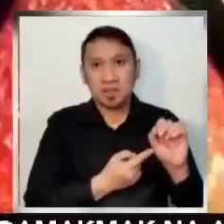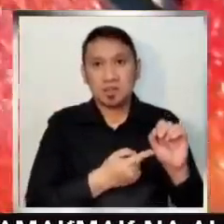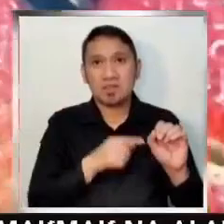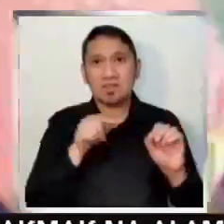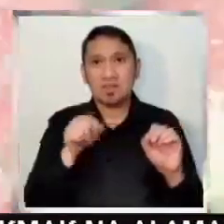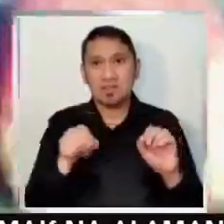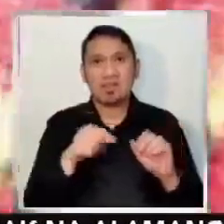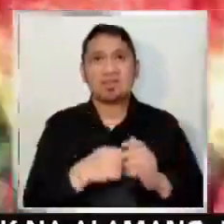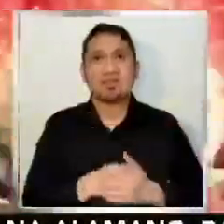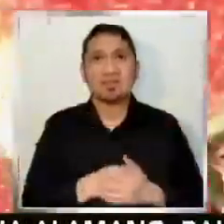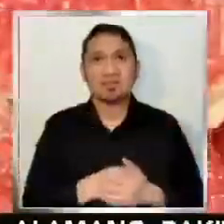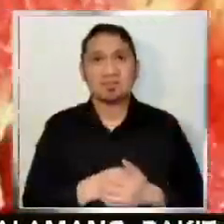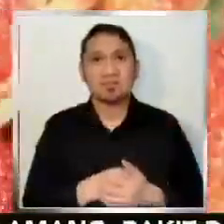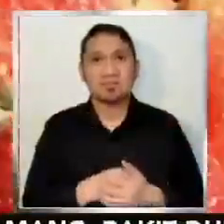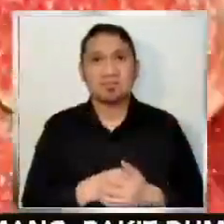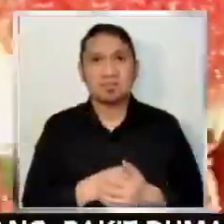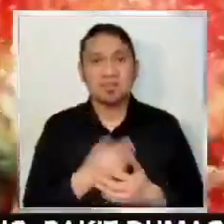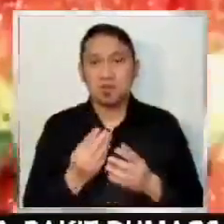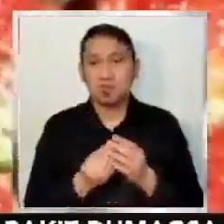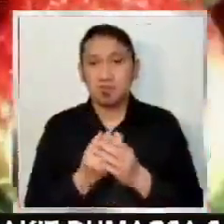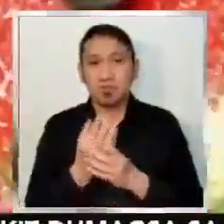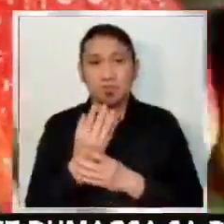turista.